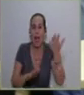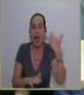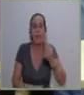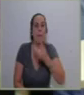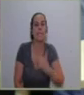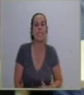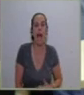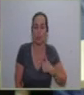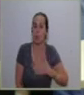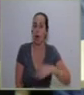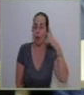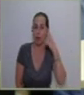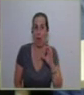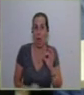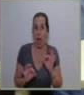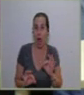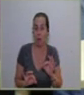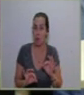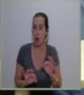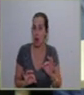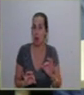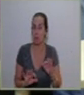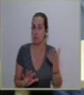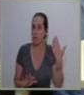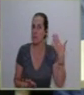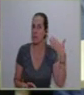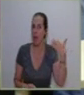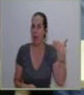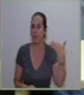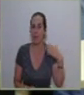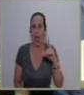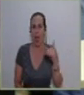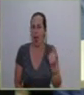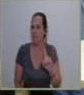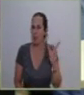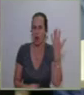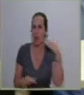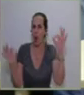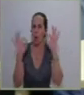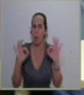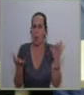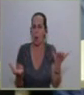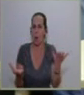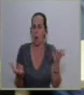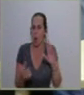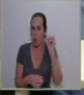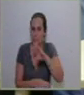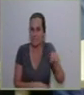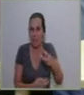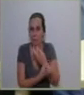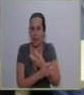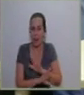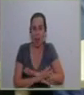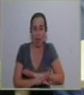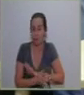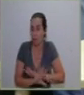פיצה? אני רוצה לדעת. האמת שהייתה, כן. אבל זה לא היה שם כלום, רק כאילו, לא שמת רעל או איזה מה? רק